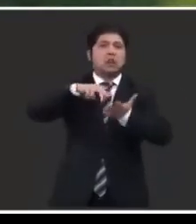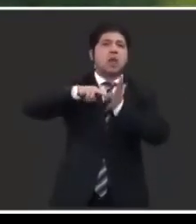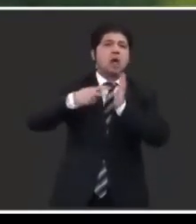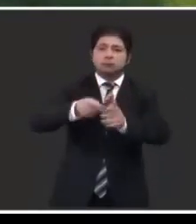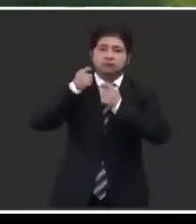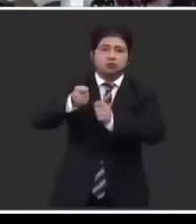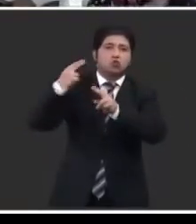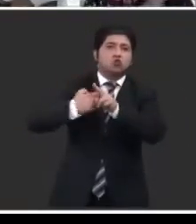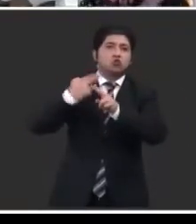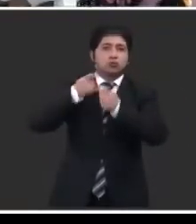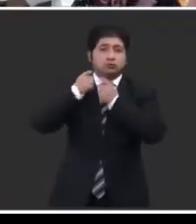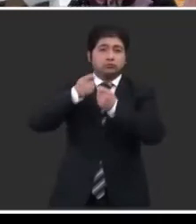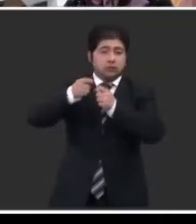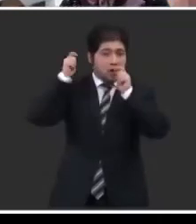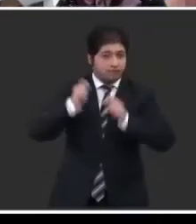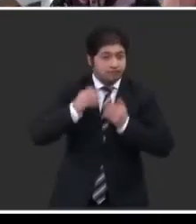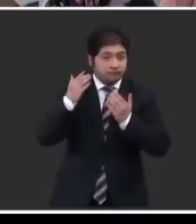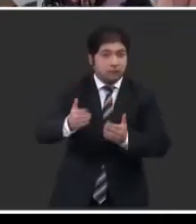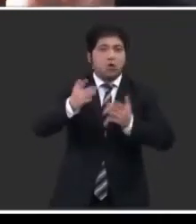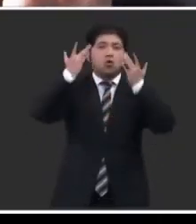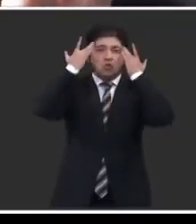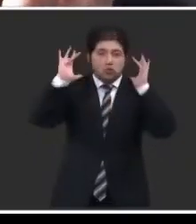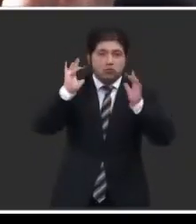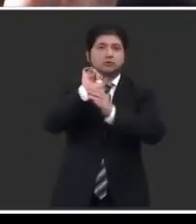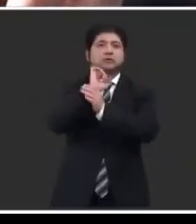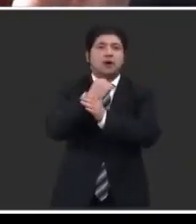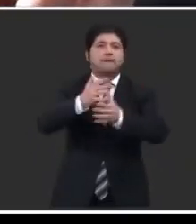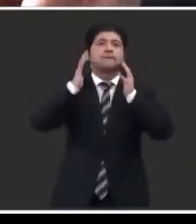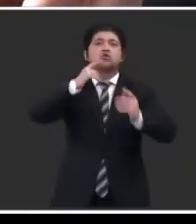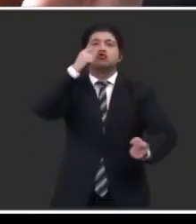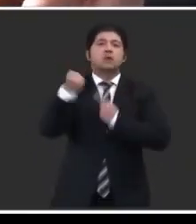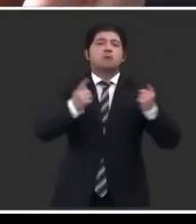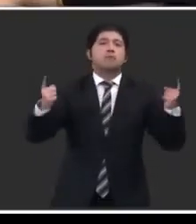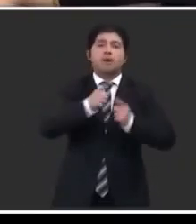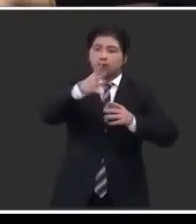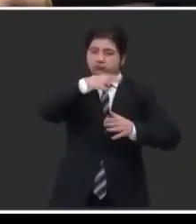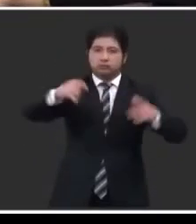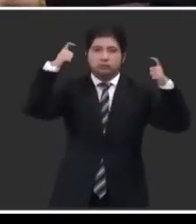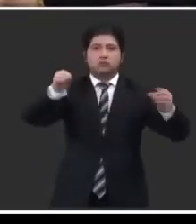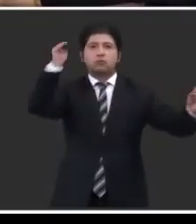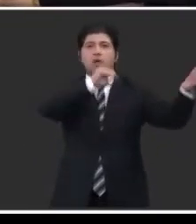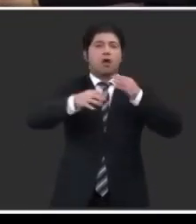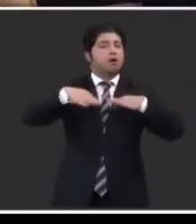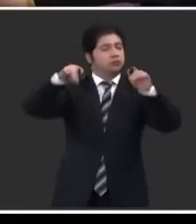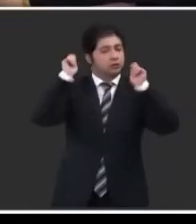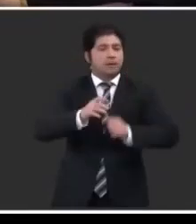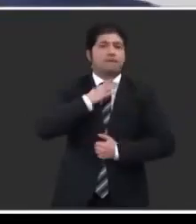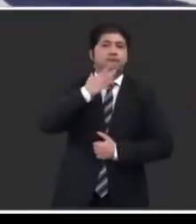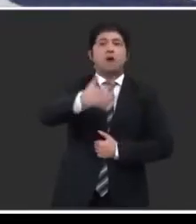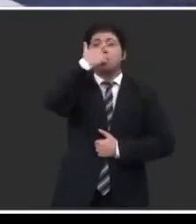kursların düzenlendiği kültür ve sanat faaliyetlerinin yürütüldüğü merkezler haline gelecek